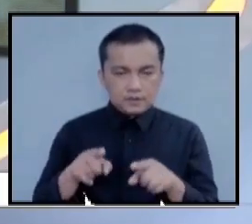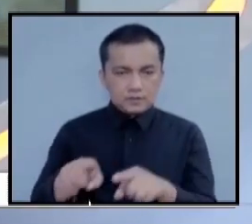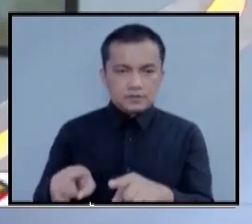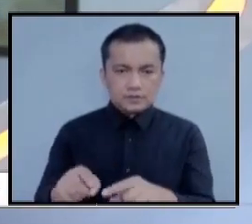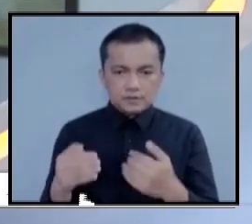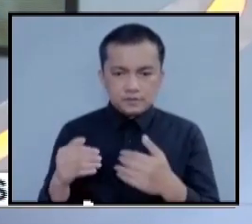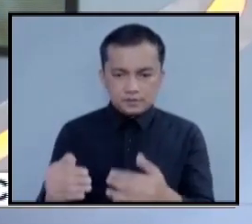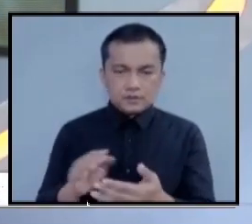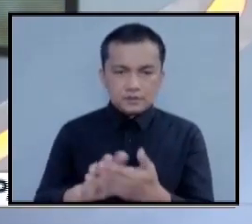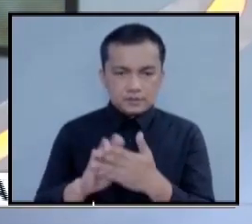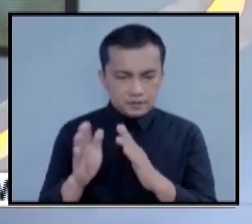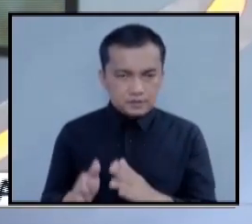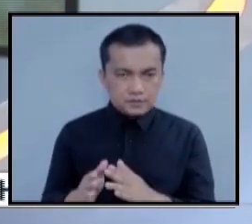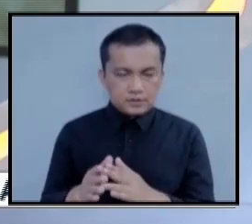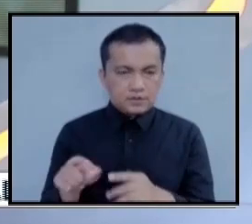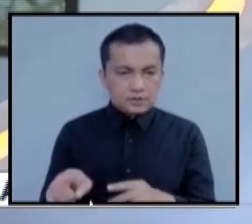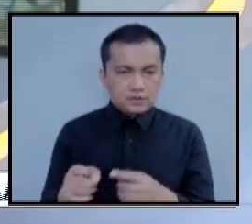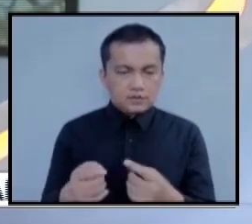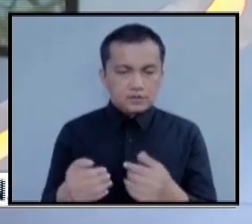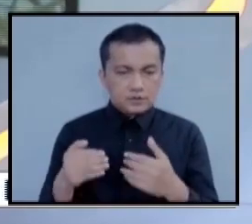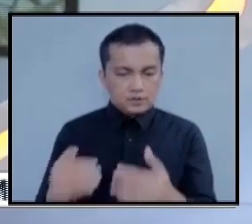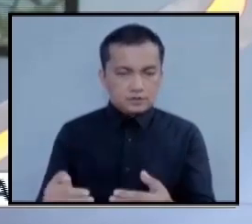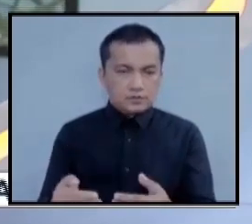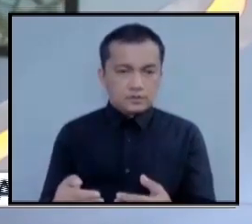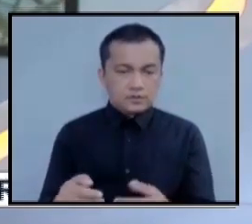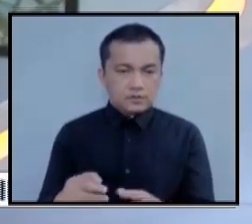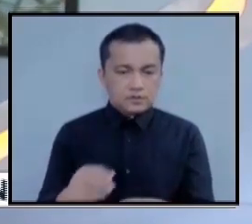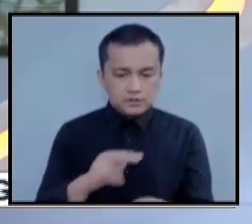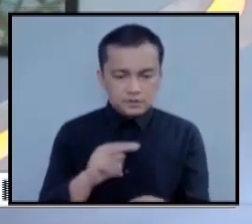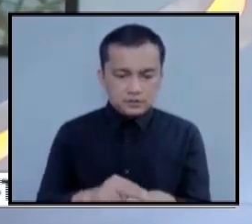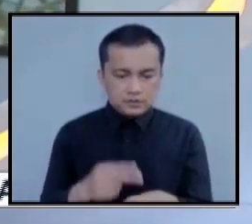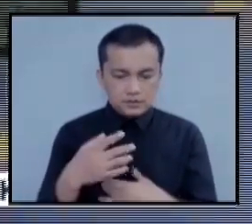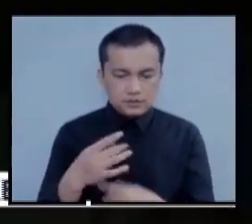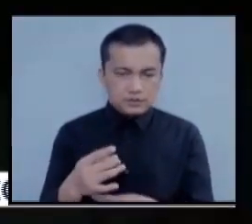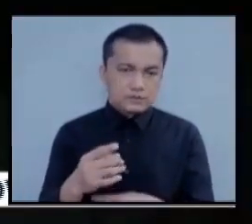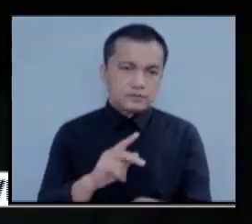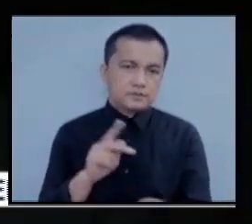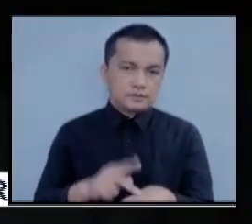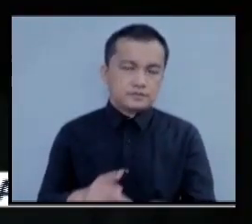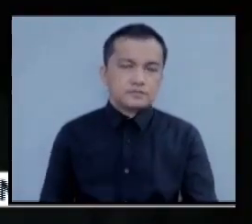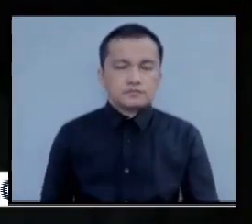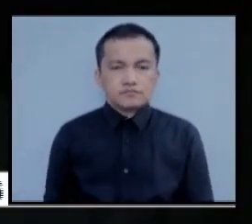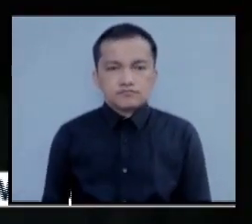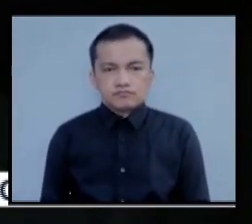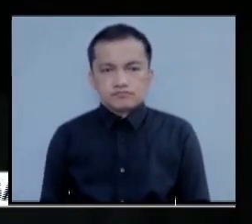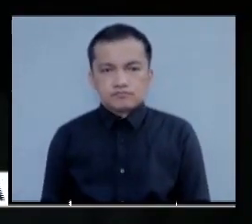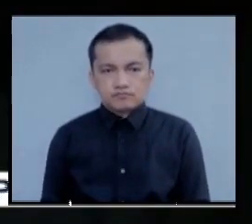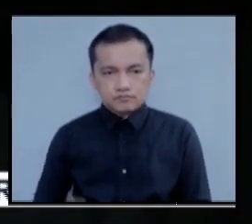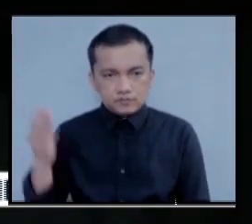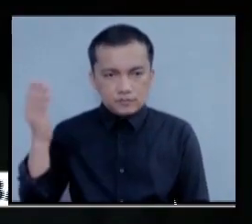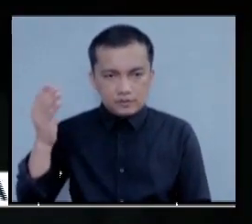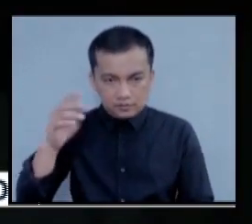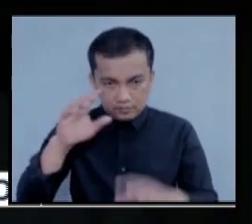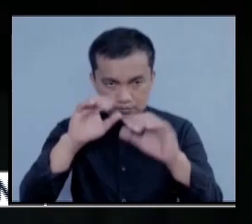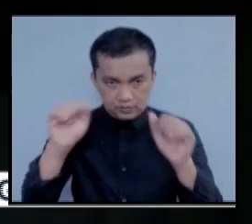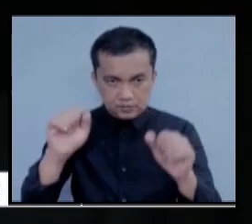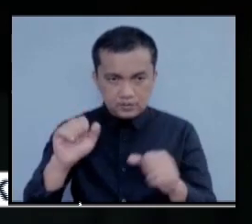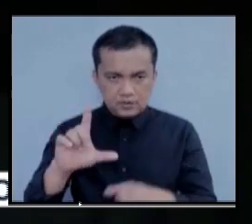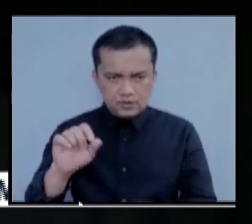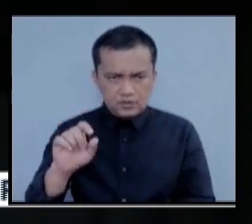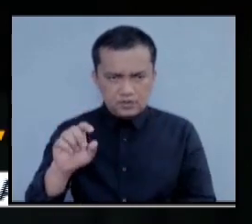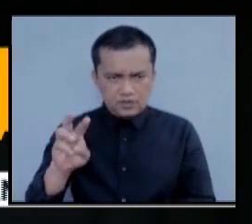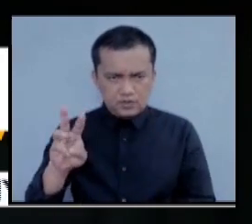kapayapaan habang isinusulong nito ang pambansang interes ng bansa. Sa naging talumpati ng Pangulo sa Lowy Institute sa Melbourne,